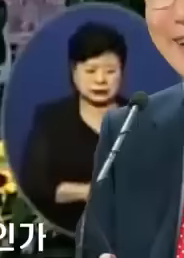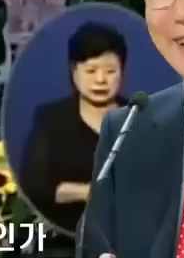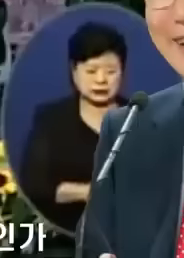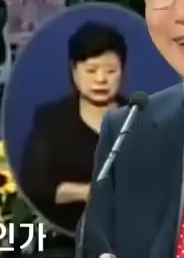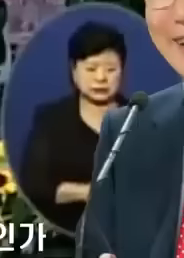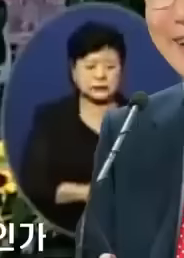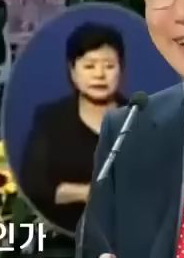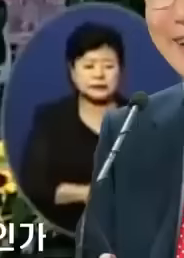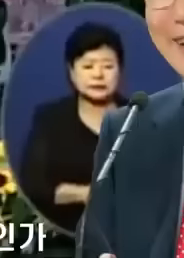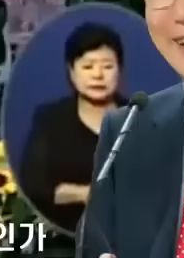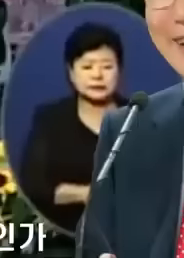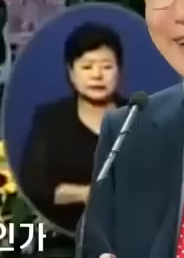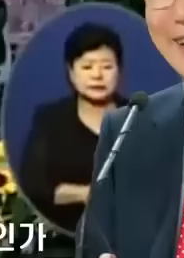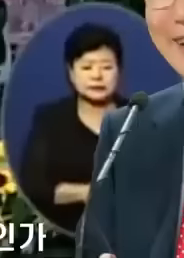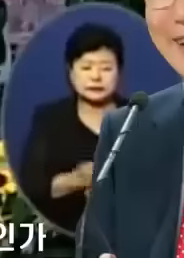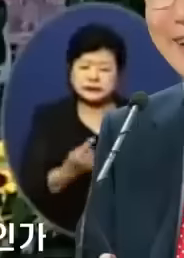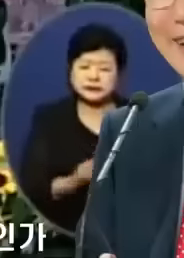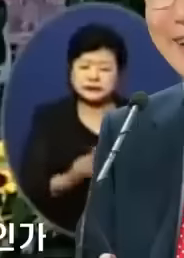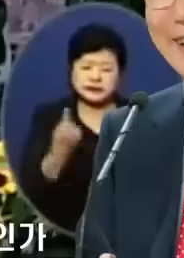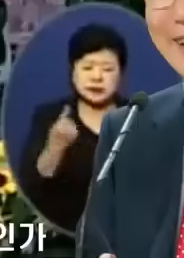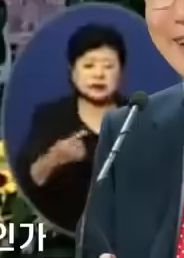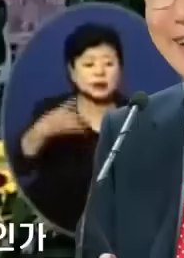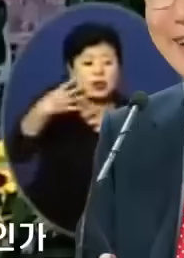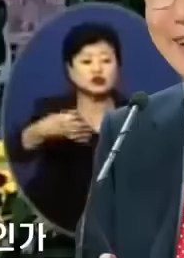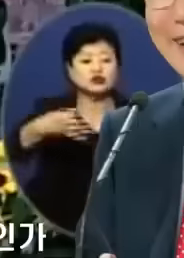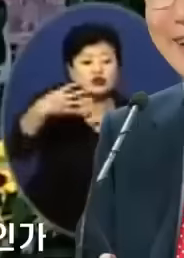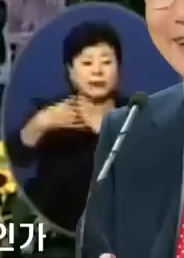홍역이 올해 지난해의 4배나